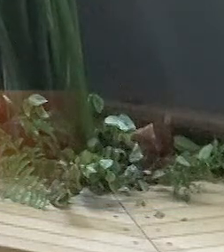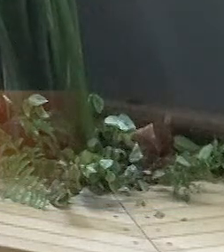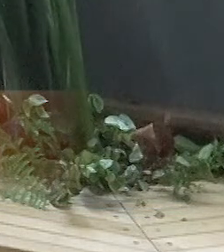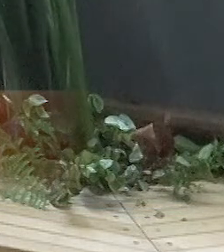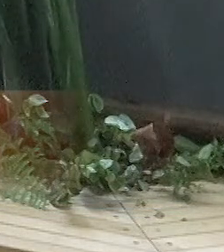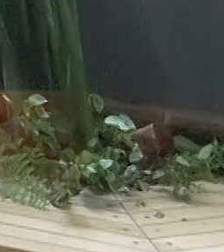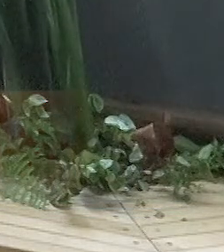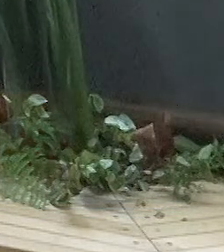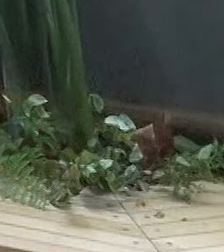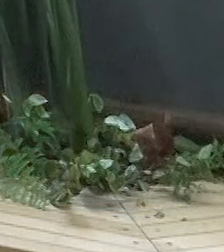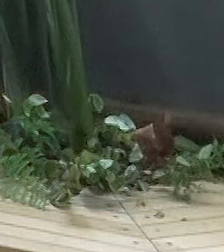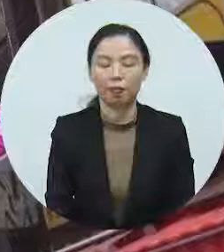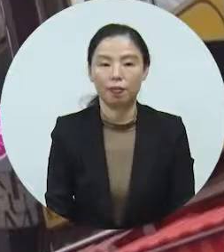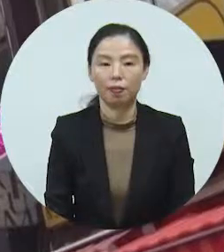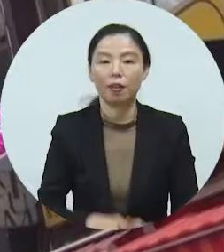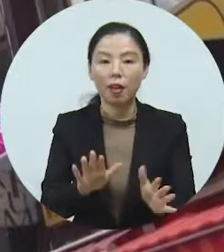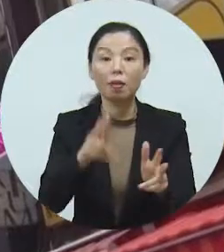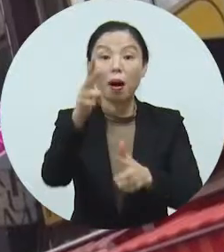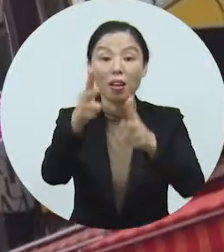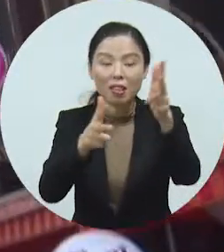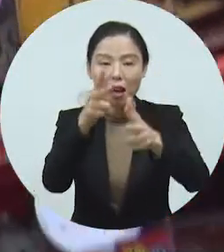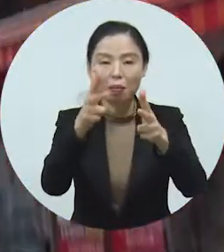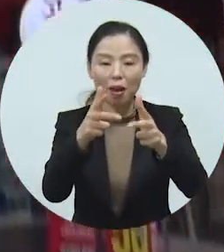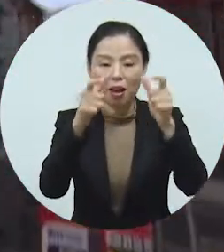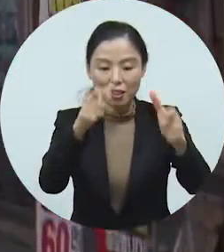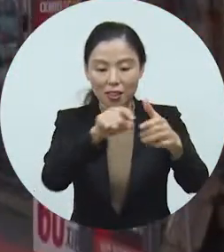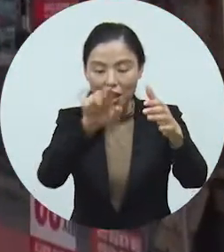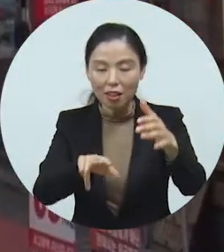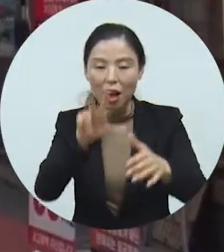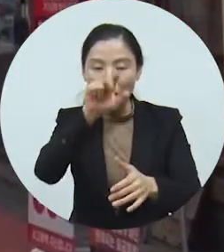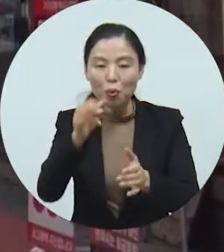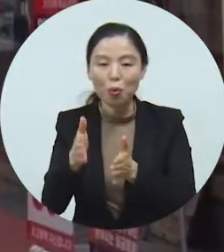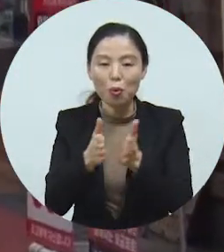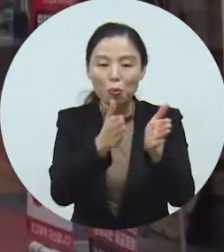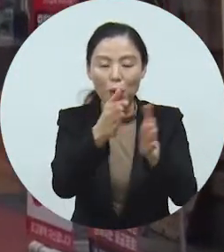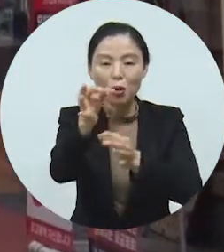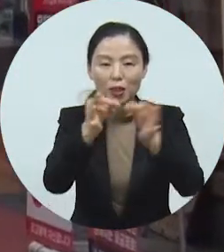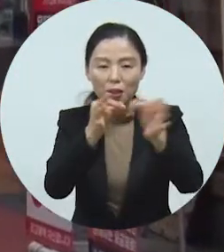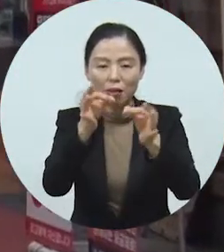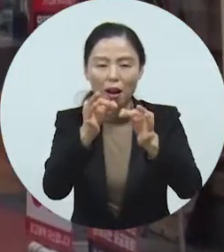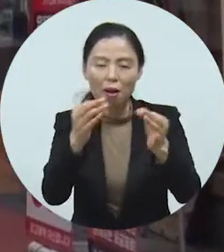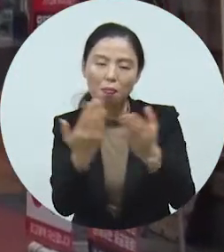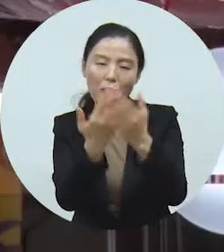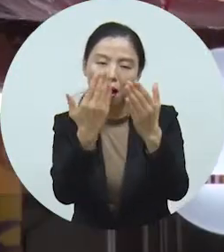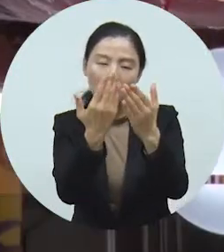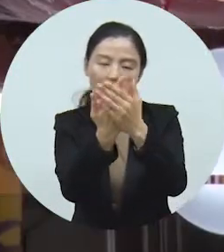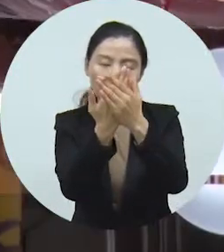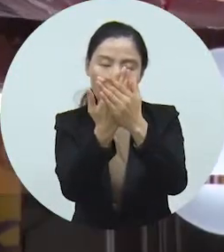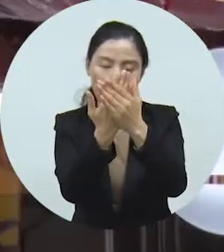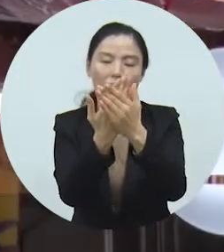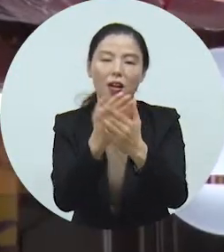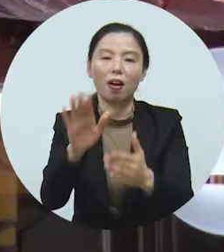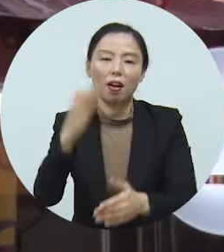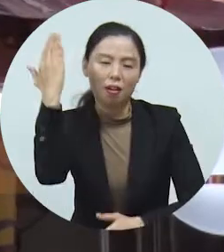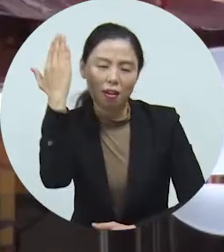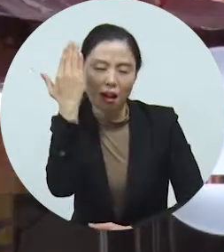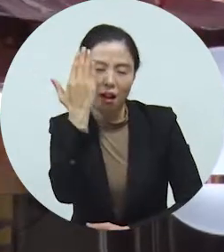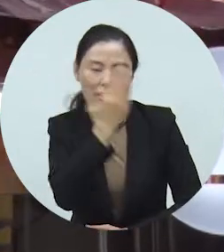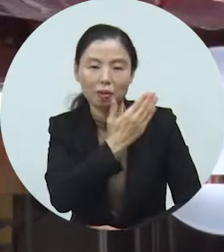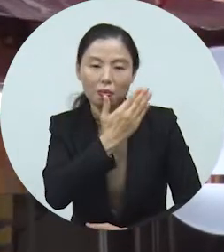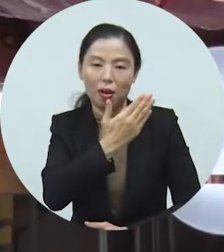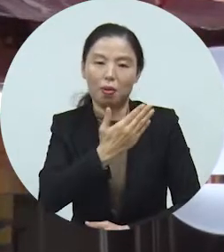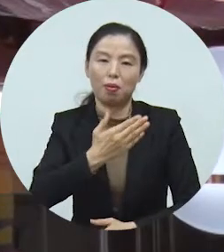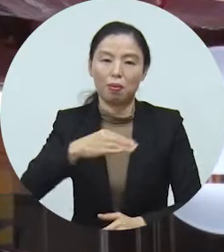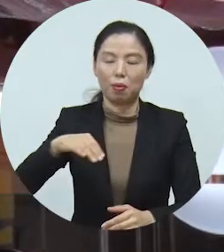천막을 설치했습니다. 이번 사업은 관내 골목시장 상권을 활성화하여 깔끔하고 편리한